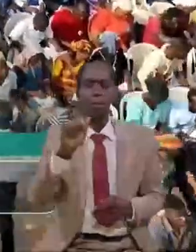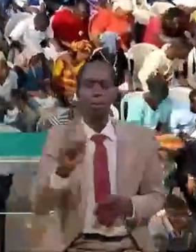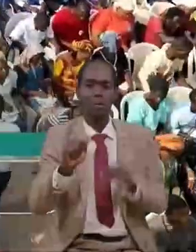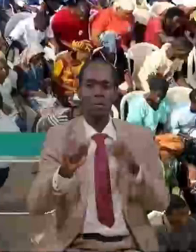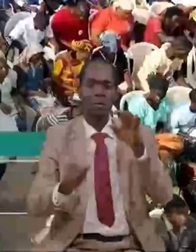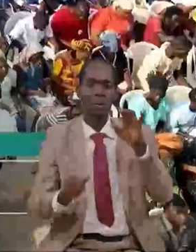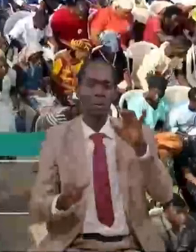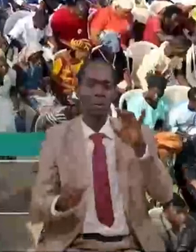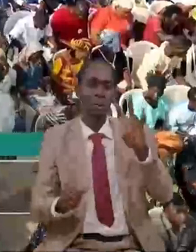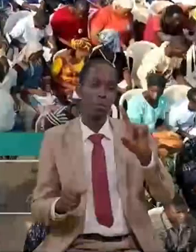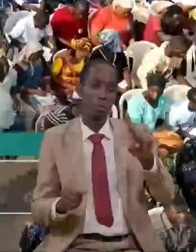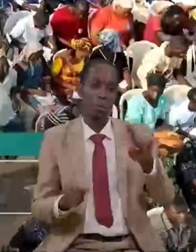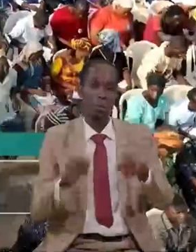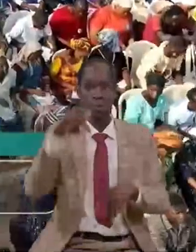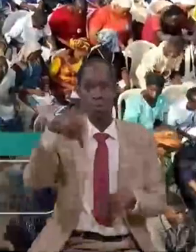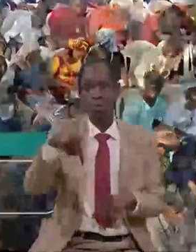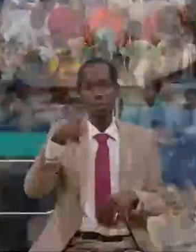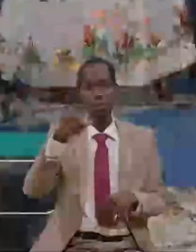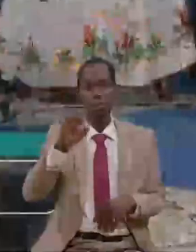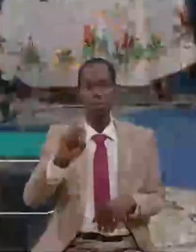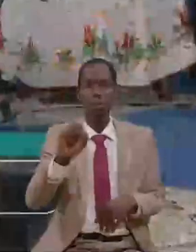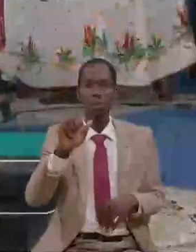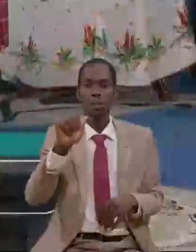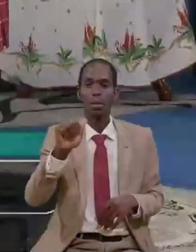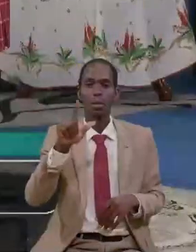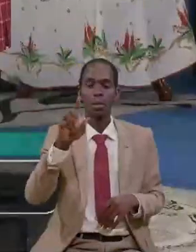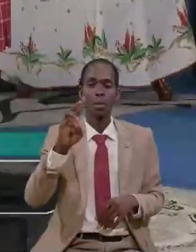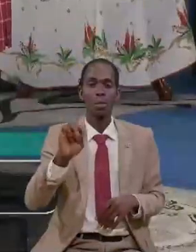Psaume 111.